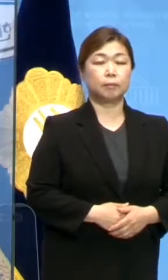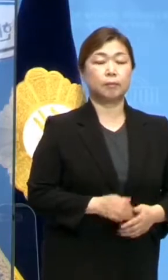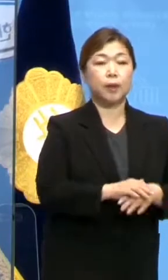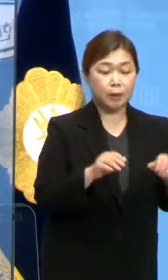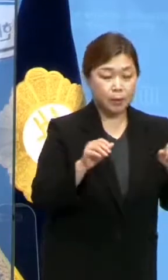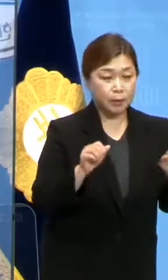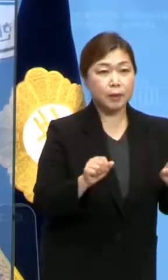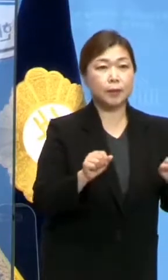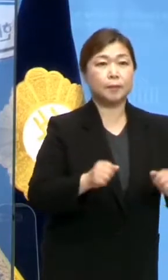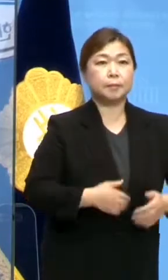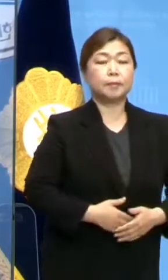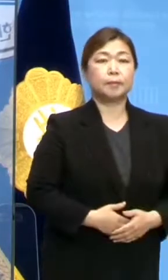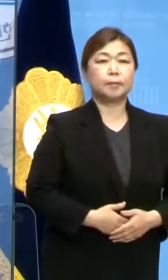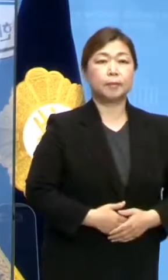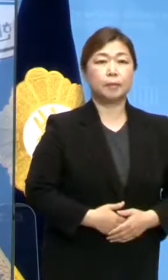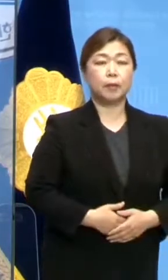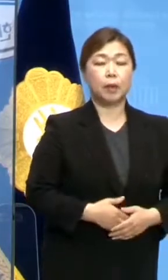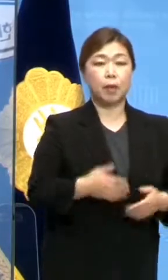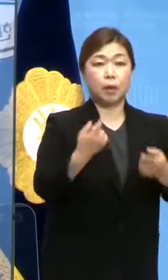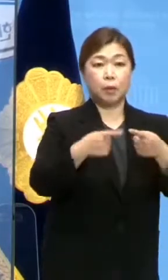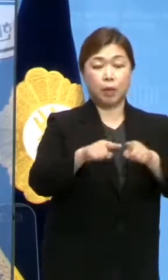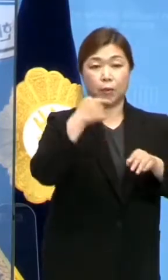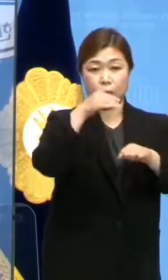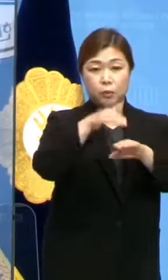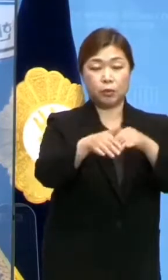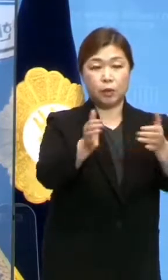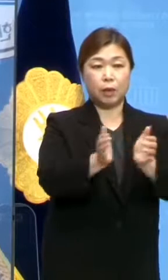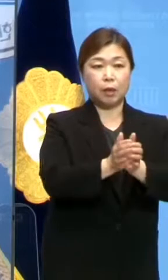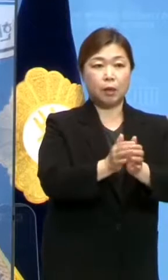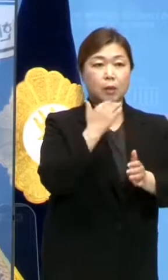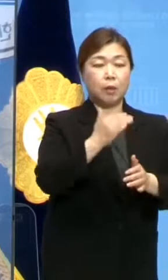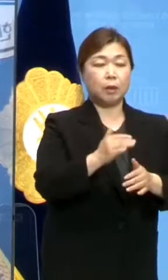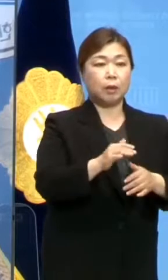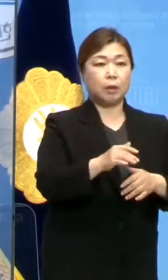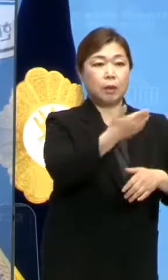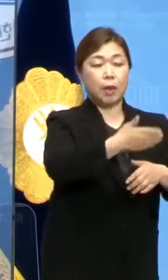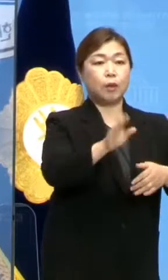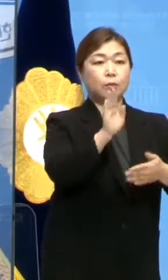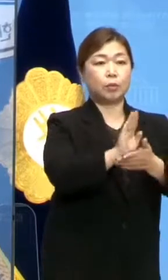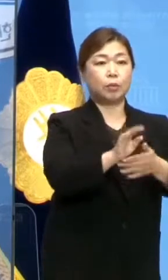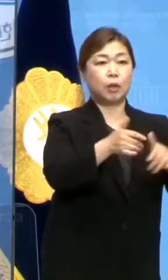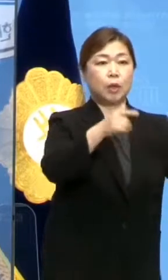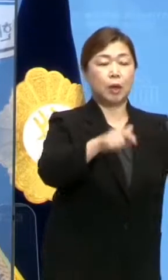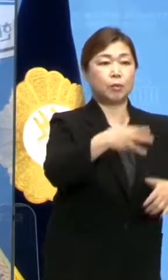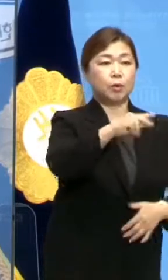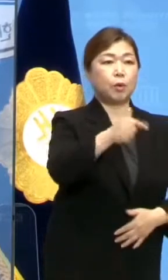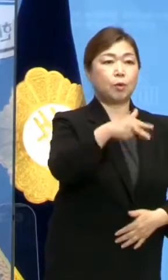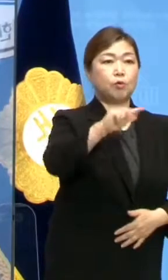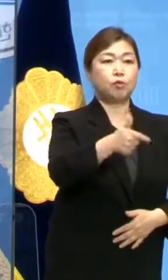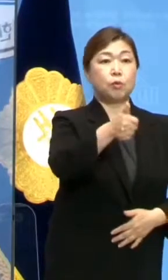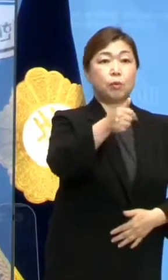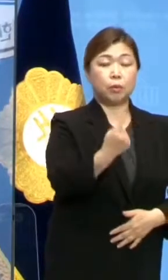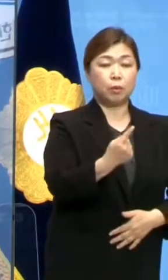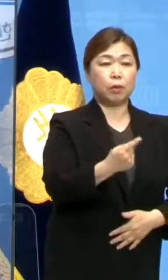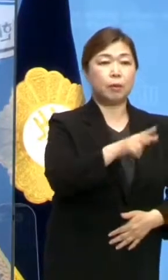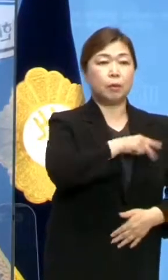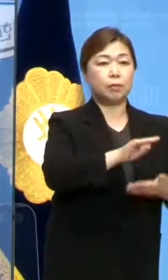예 안녕하십니까 예 더불어 민주당 서울 강북구 갑 출신의 전준호 의원입니다